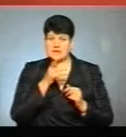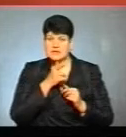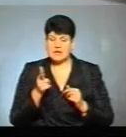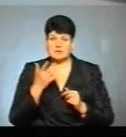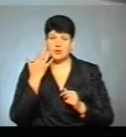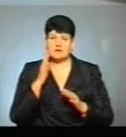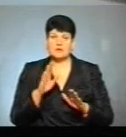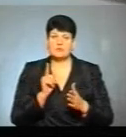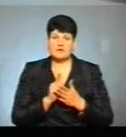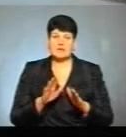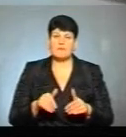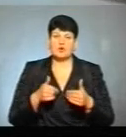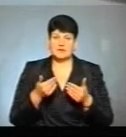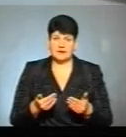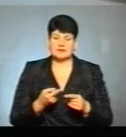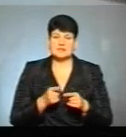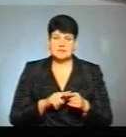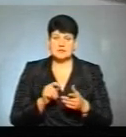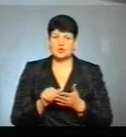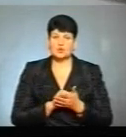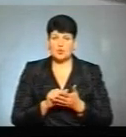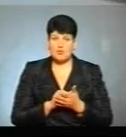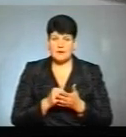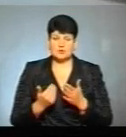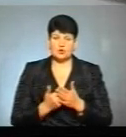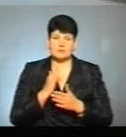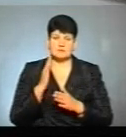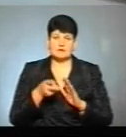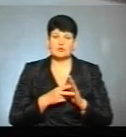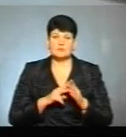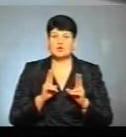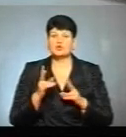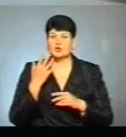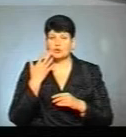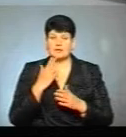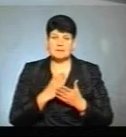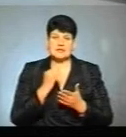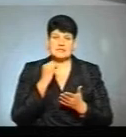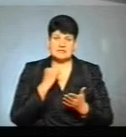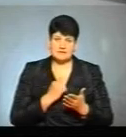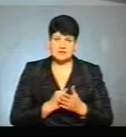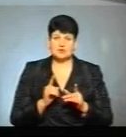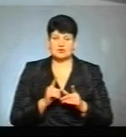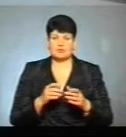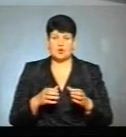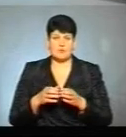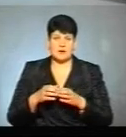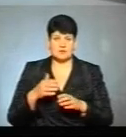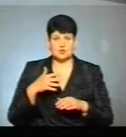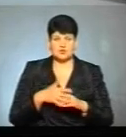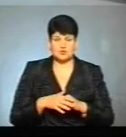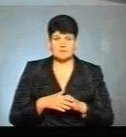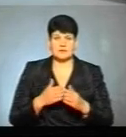ви повинні подати ці документи нового перспективного плану, хто і коли має його затверджувати, щоб вже громади розуміли